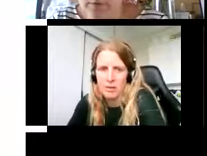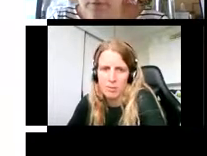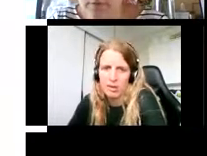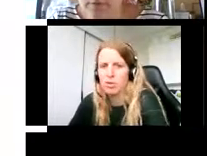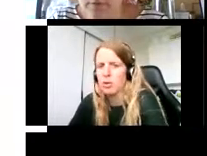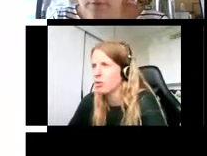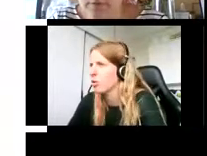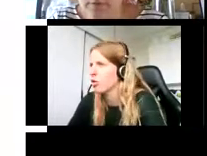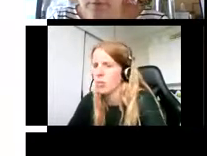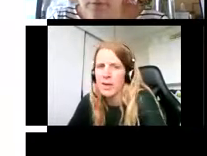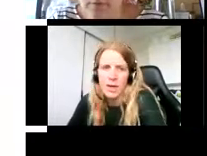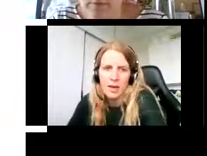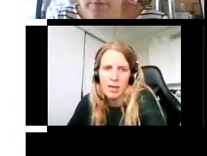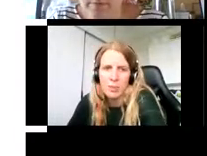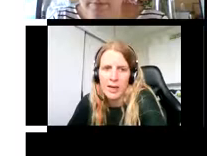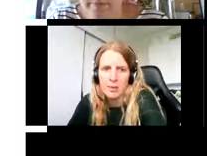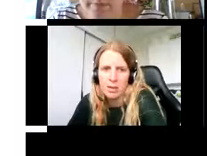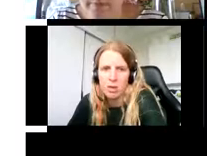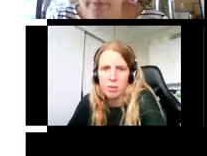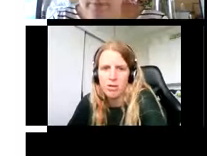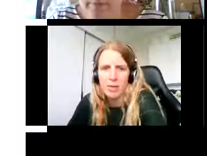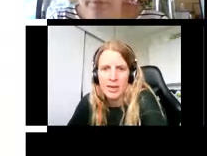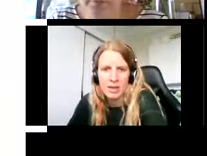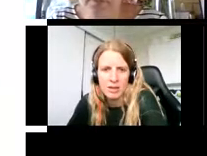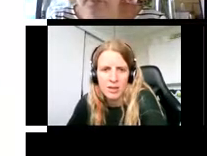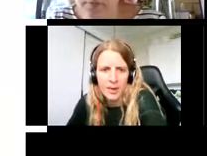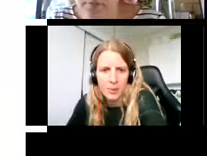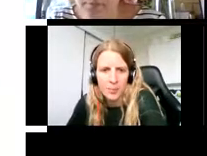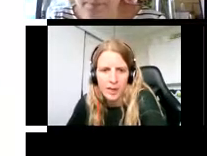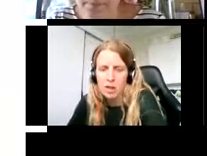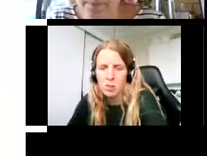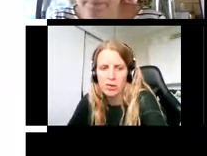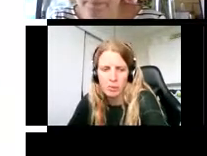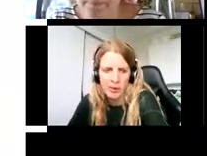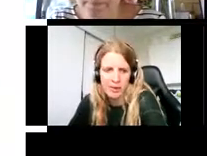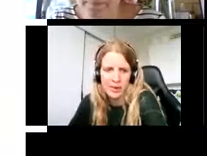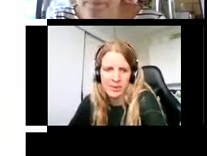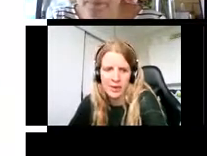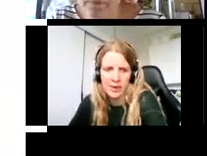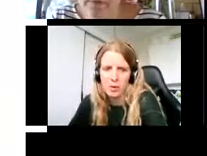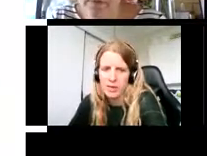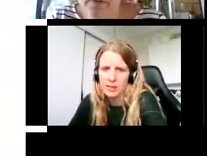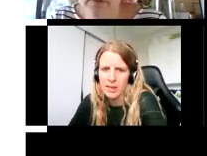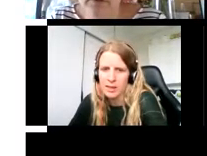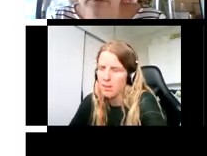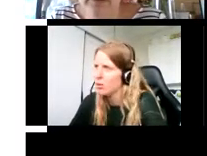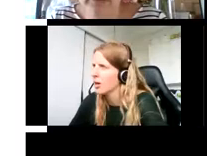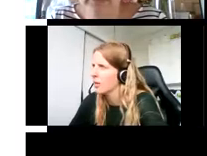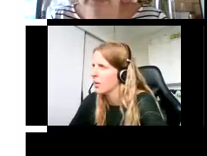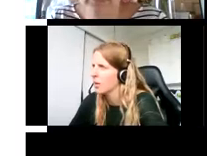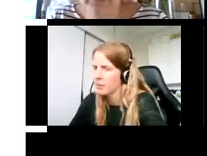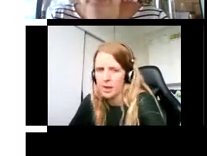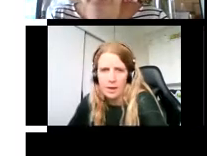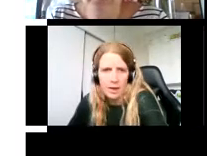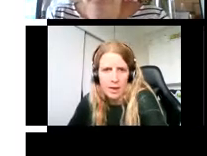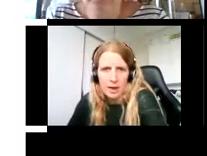verschillende mensen. Met als doel natuurlijk om verspreiding binnen de groepen te vermijden en te vertragen, die superverspreiders tegen te gaan en contacttracing mogelijk